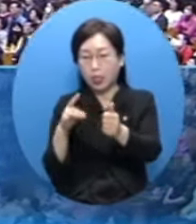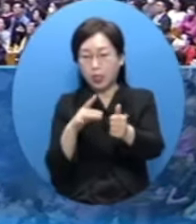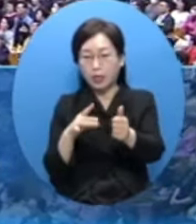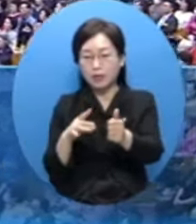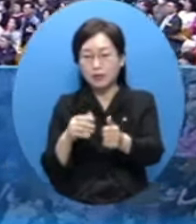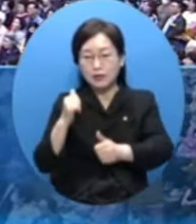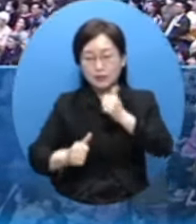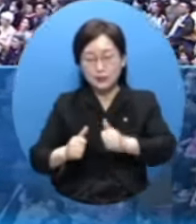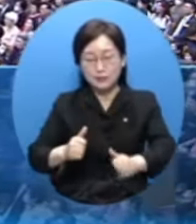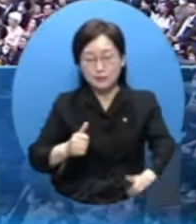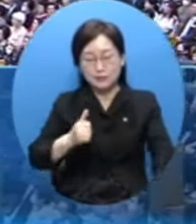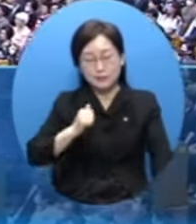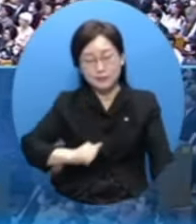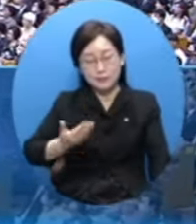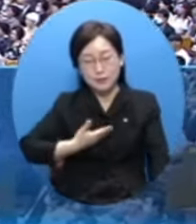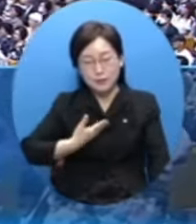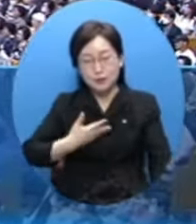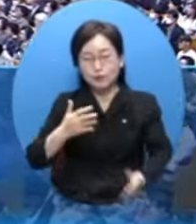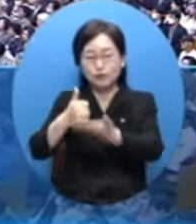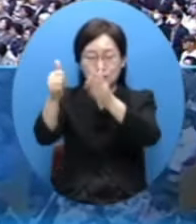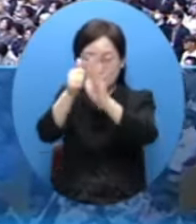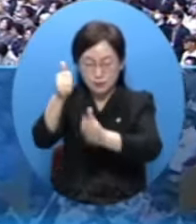주를 섬긴 것과